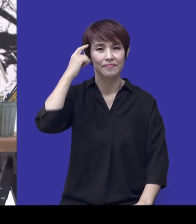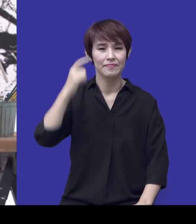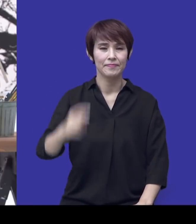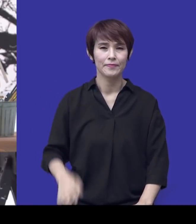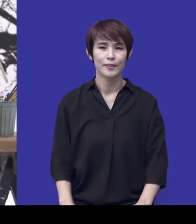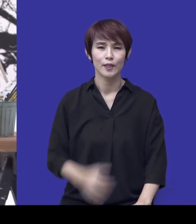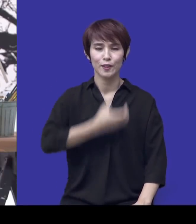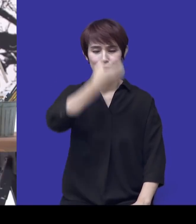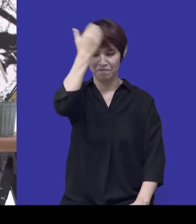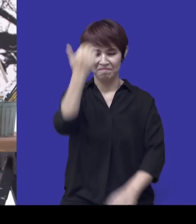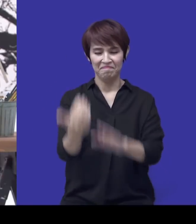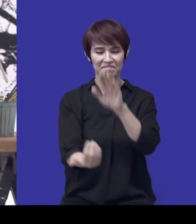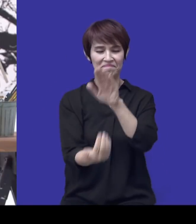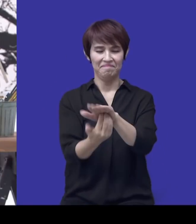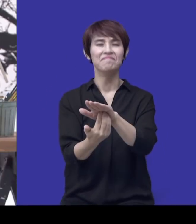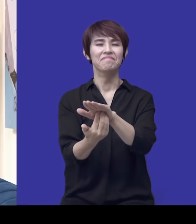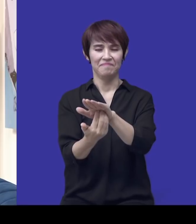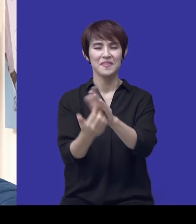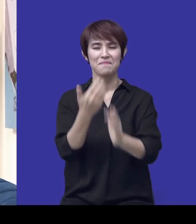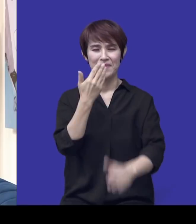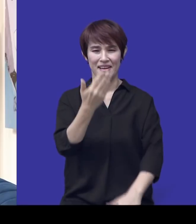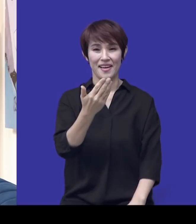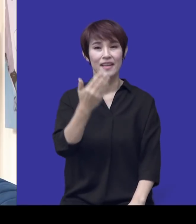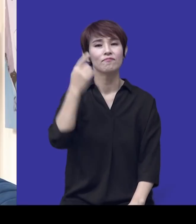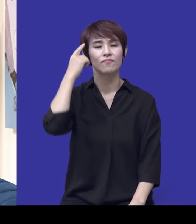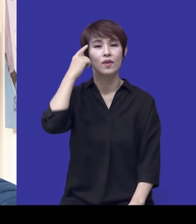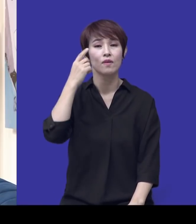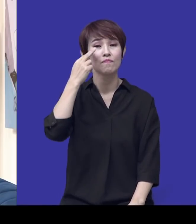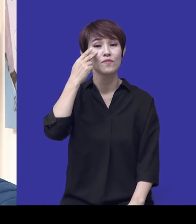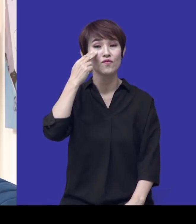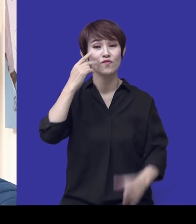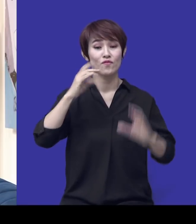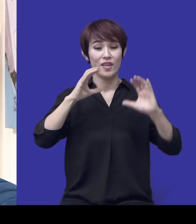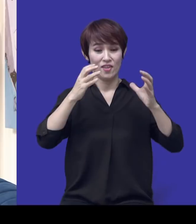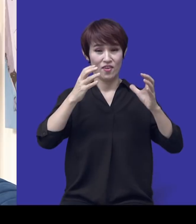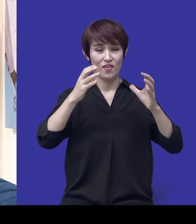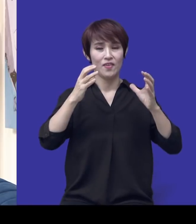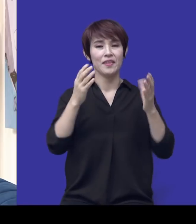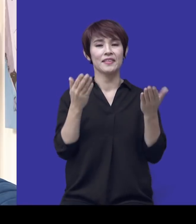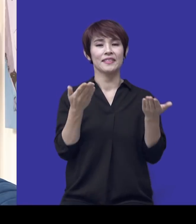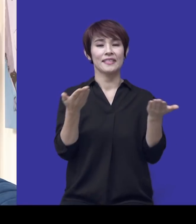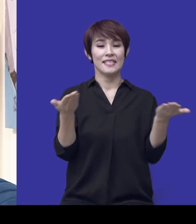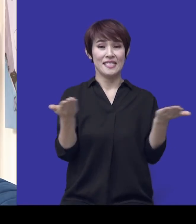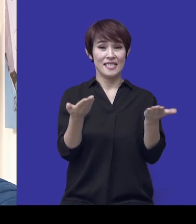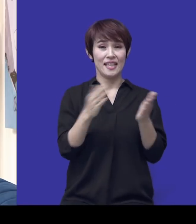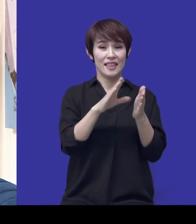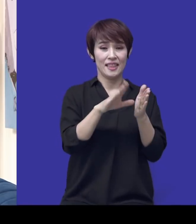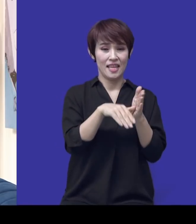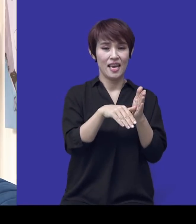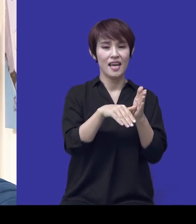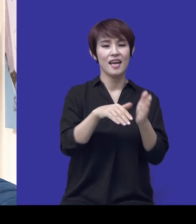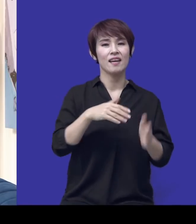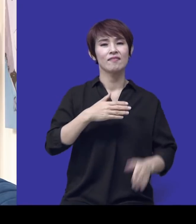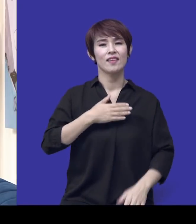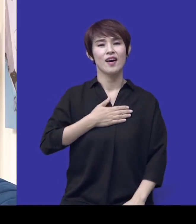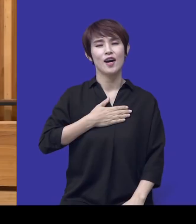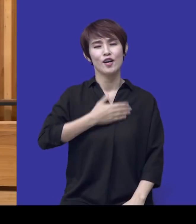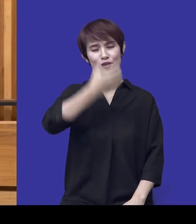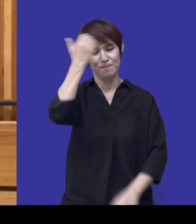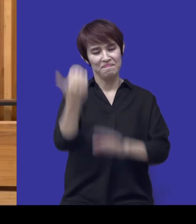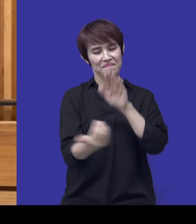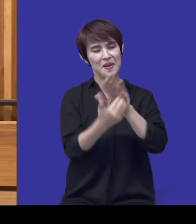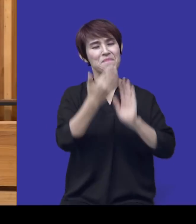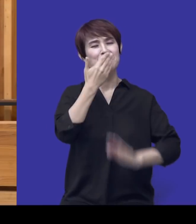꿈을 이룬다. 네. 미국에서 정말 일을 하면서 나도 캘리포니아 드림을 정말 이룰 수 있다